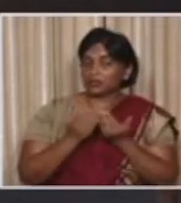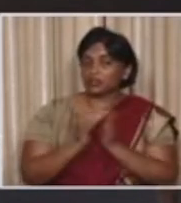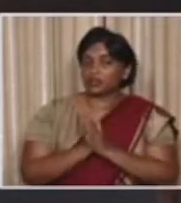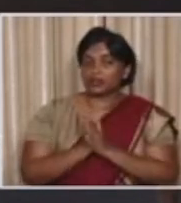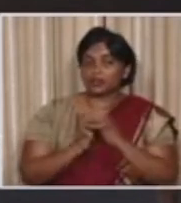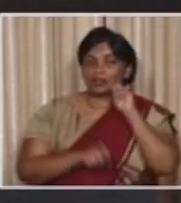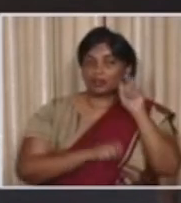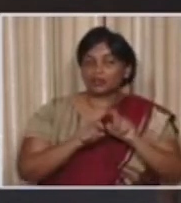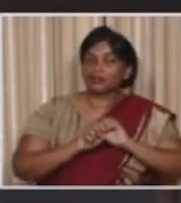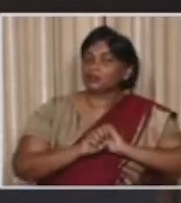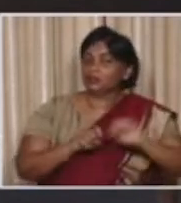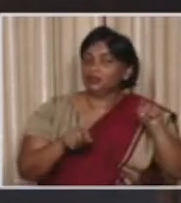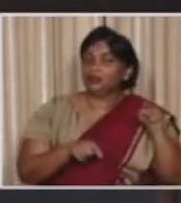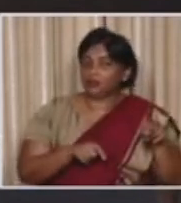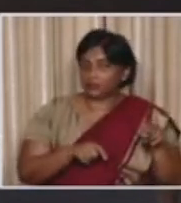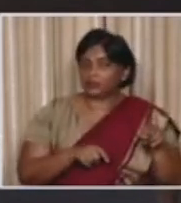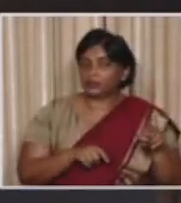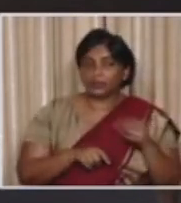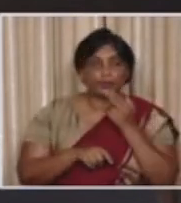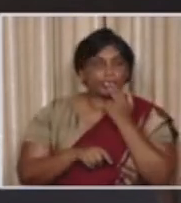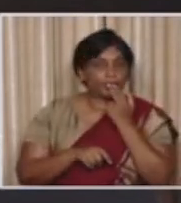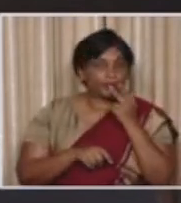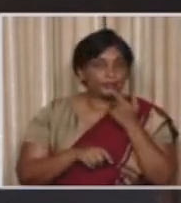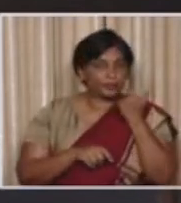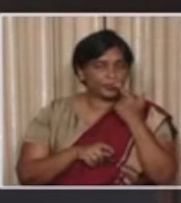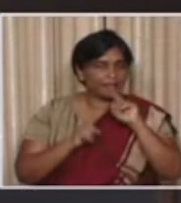වෙළඳ නියෝජිතයන්ට මේ